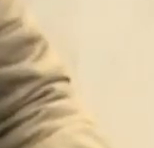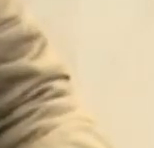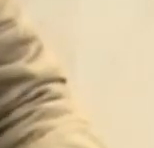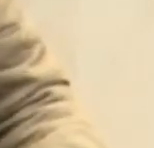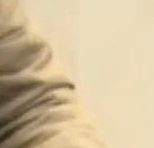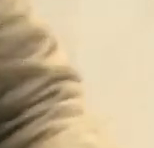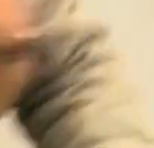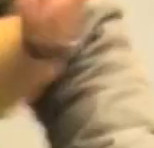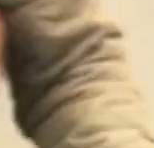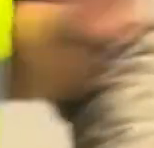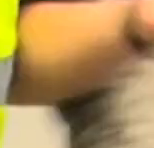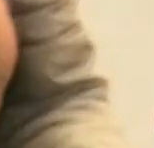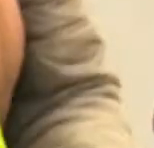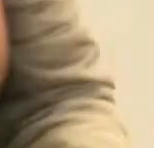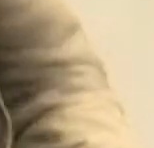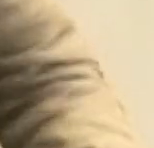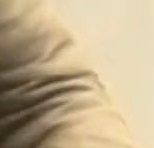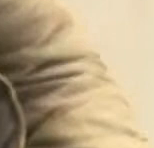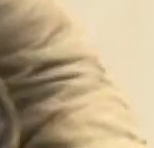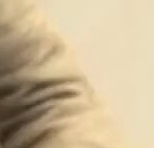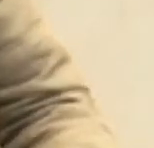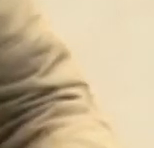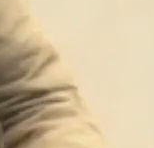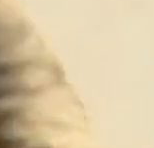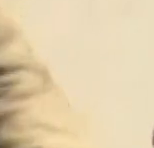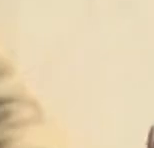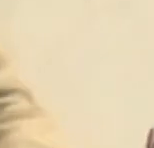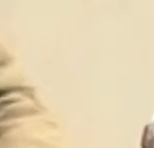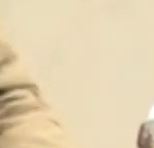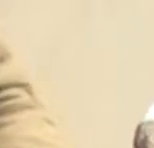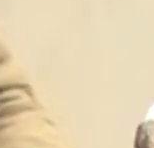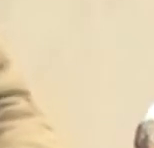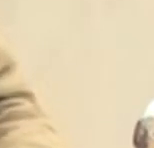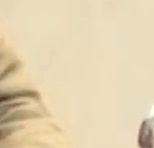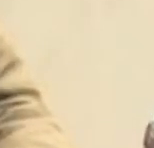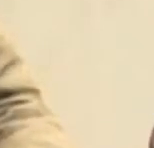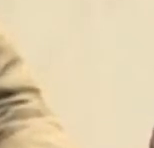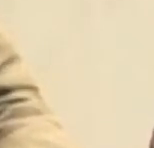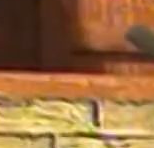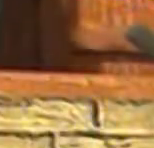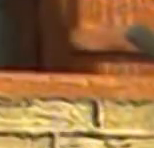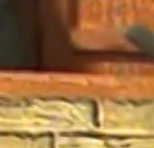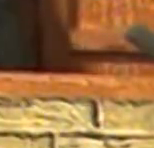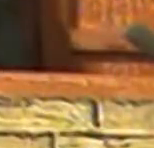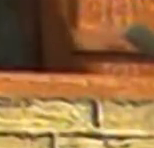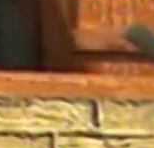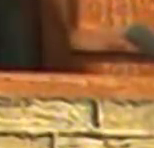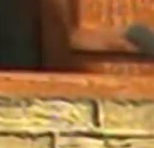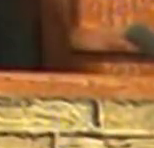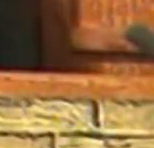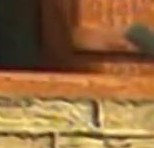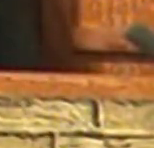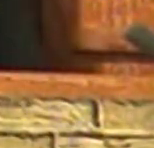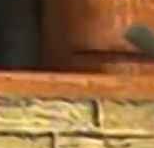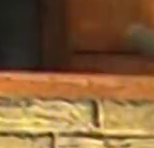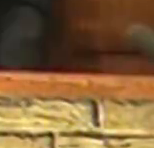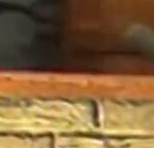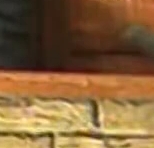sanga. Mami, nikase tu hapo. Hata tumunafanya tusikie sembo liu. Oh my God. Mwambie wewe, niko kwa